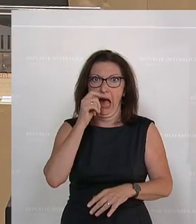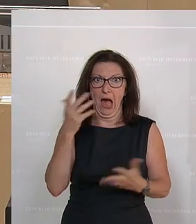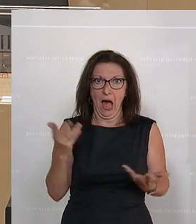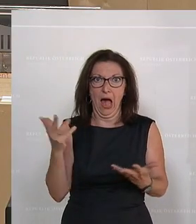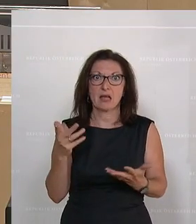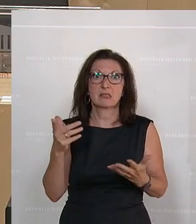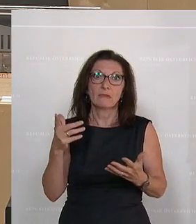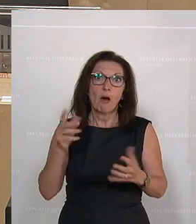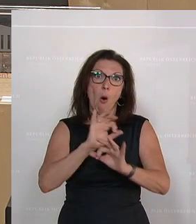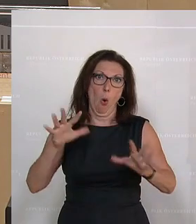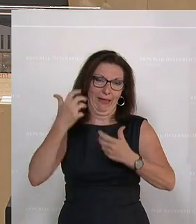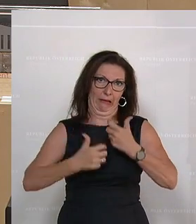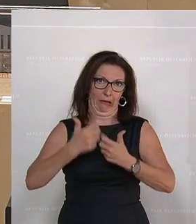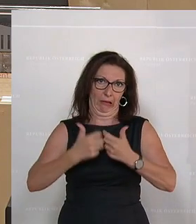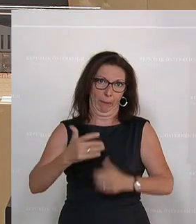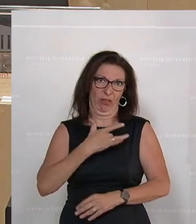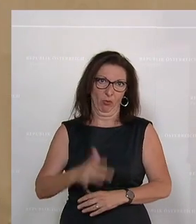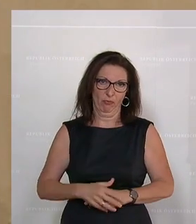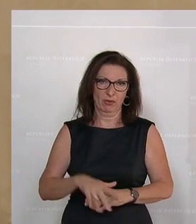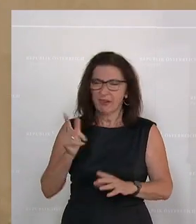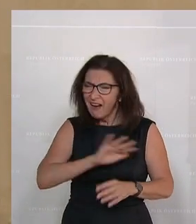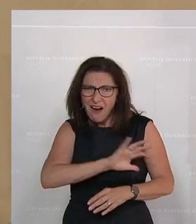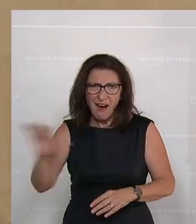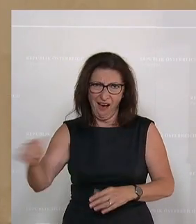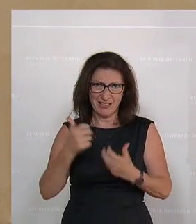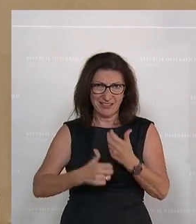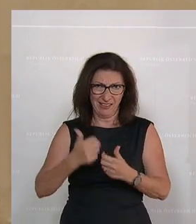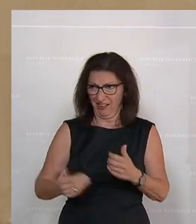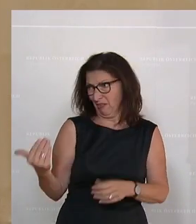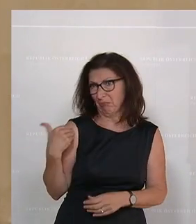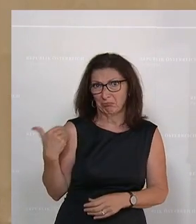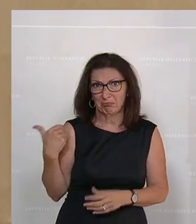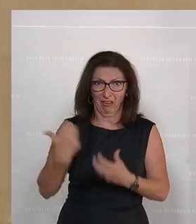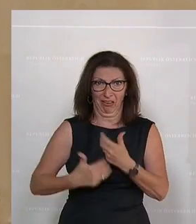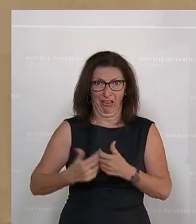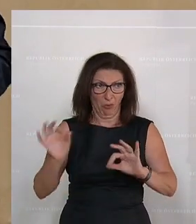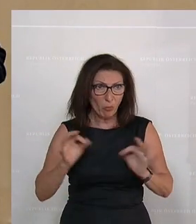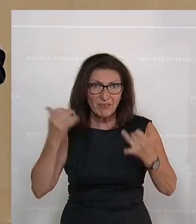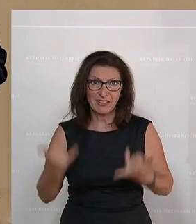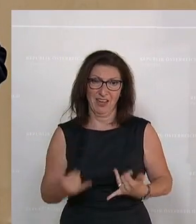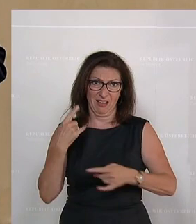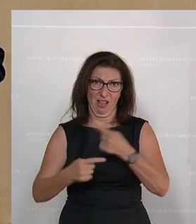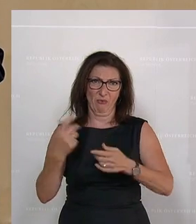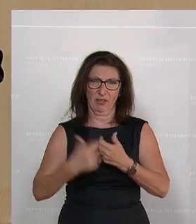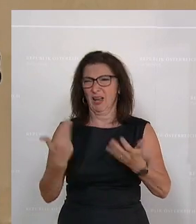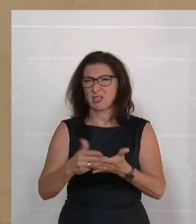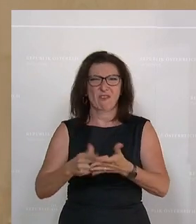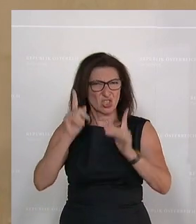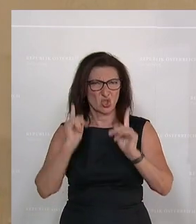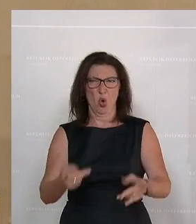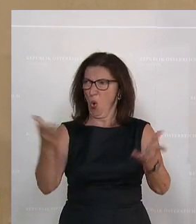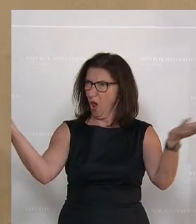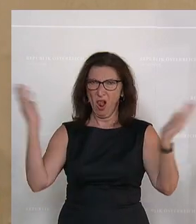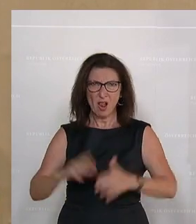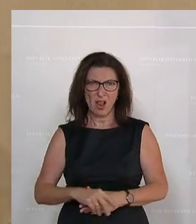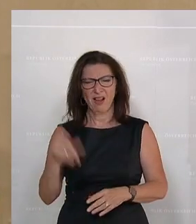auseinandersetzungen verwickelt ist oder in jüngerer vergangenheit solche kriege geführt hat heißt doch was soll das ganze theater es